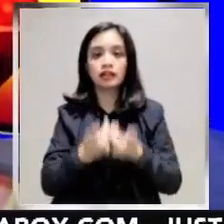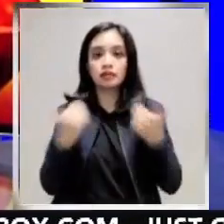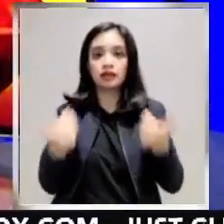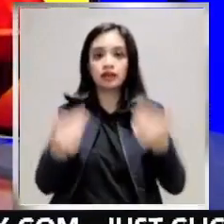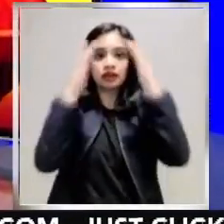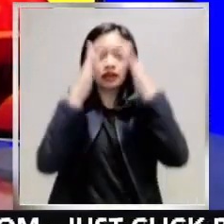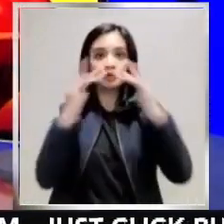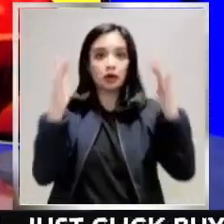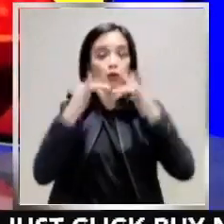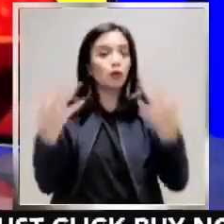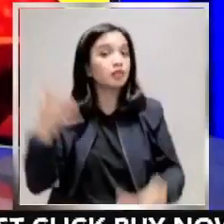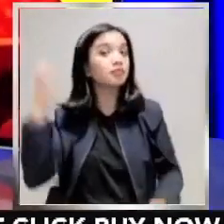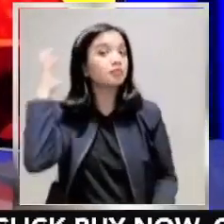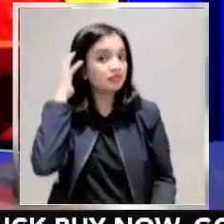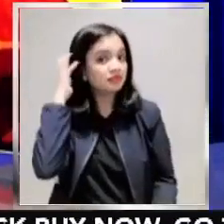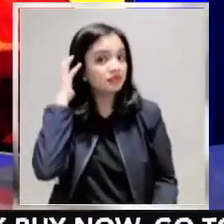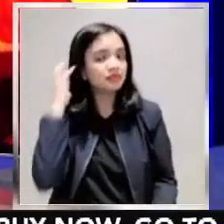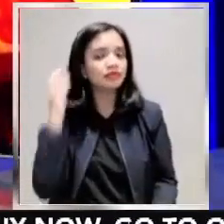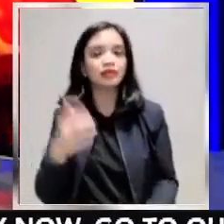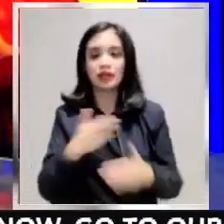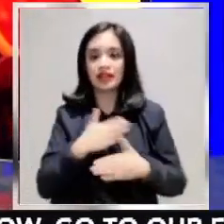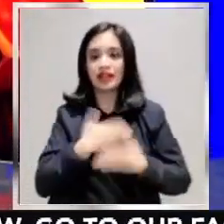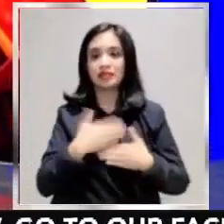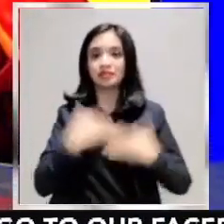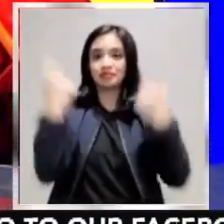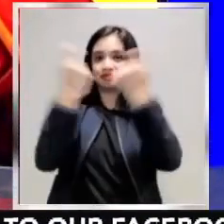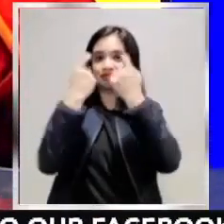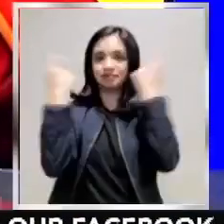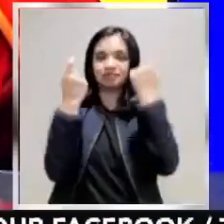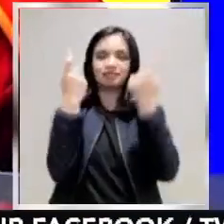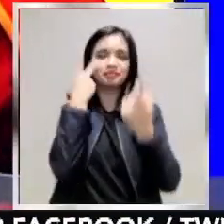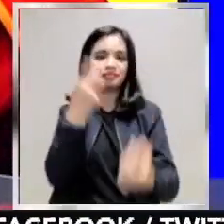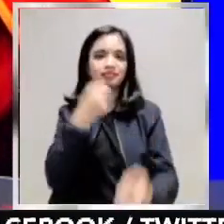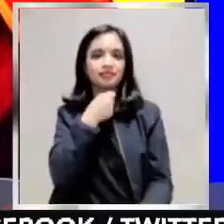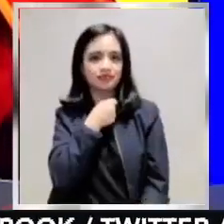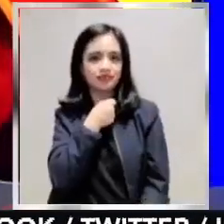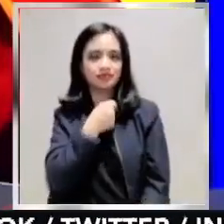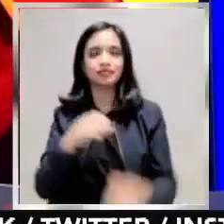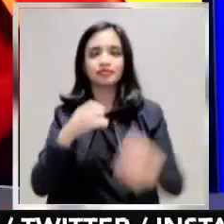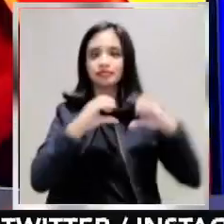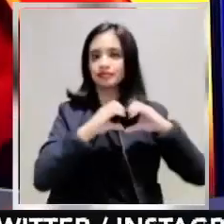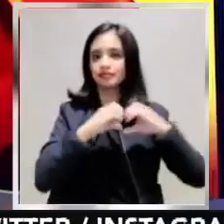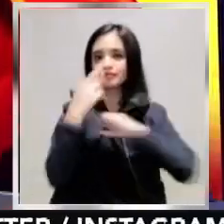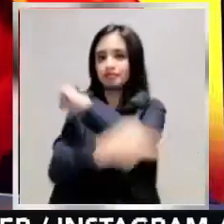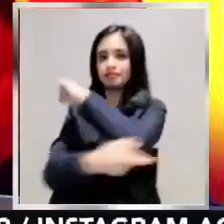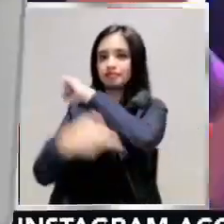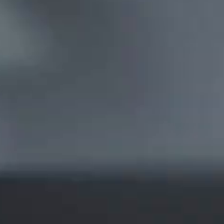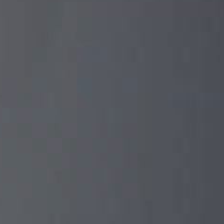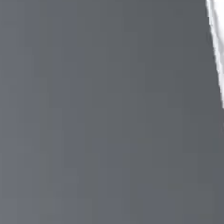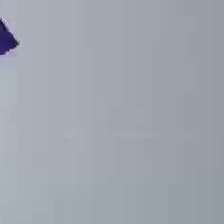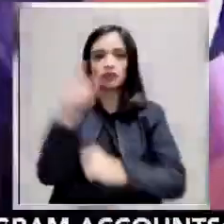Mindanao. Ang masayang pagdiriwang sa report ni Abby Caballero ng GMA Regional TV 1 Mindanao.